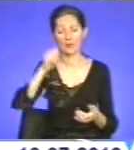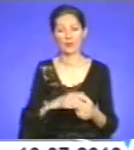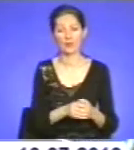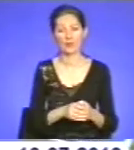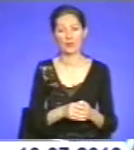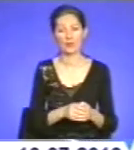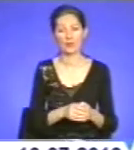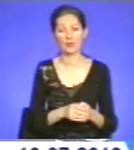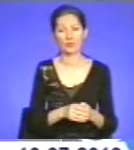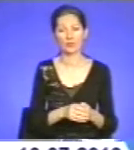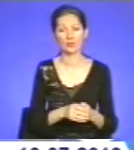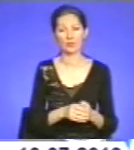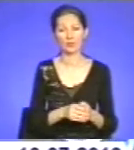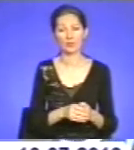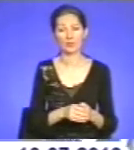Очищення гріхів